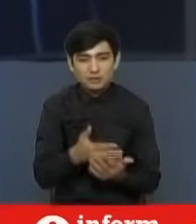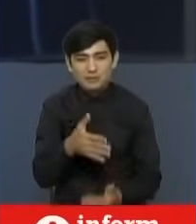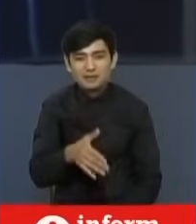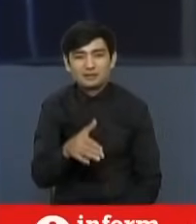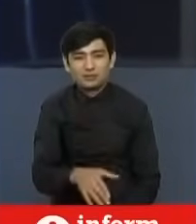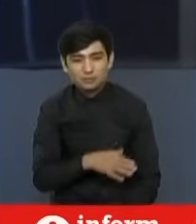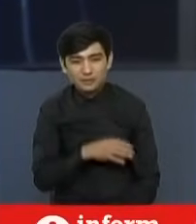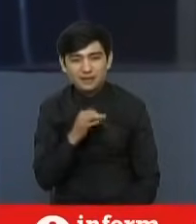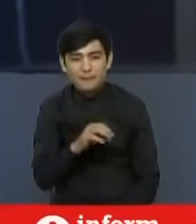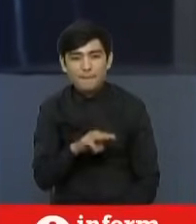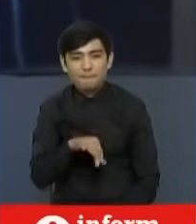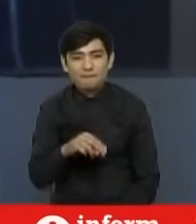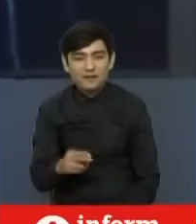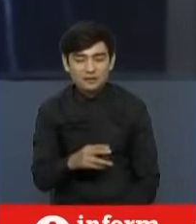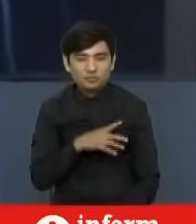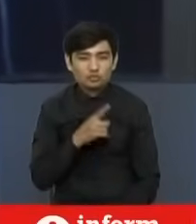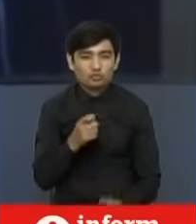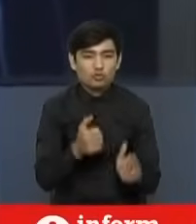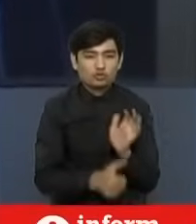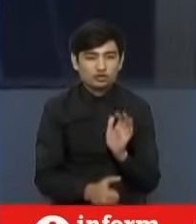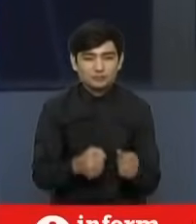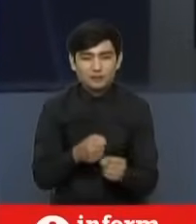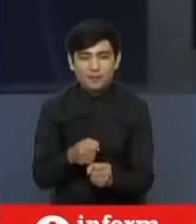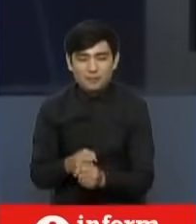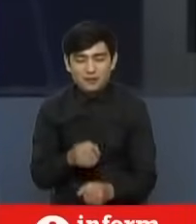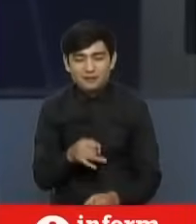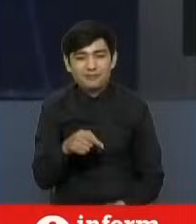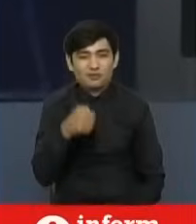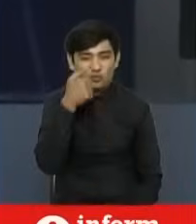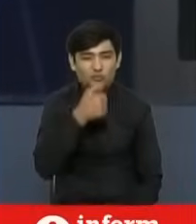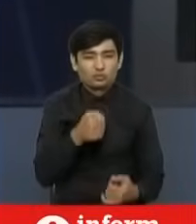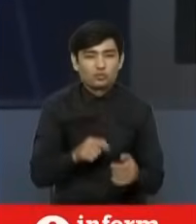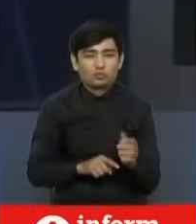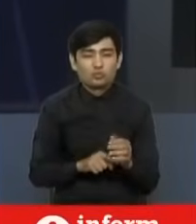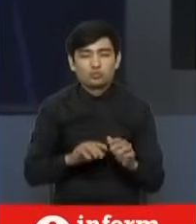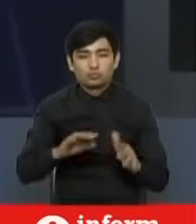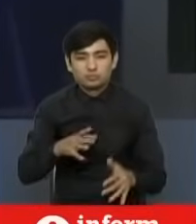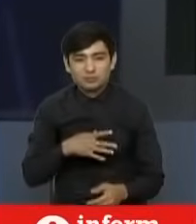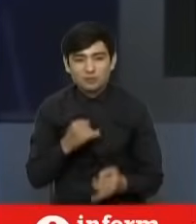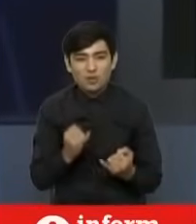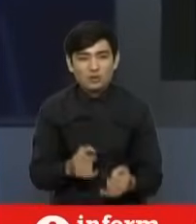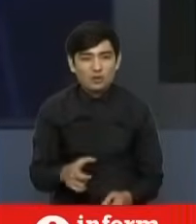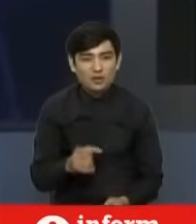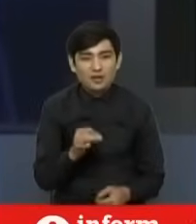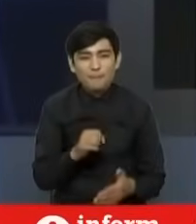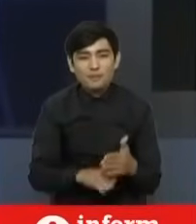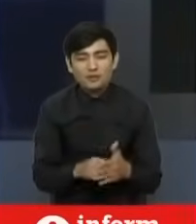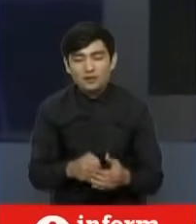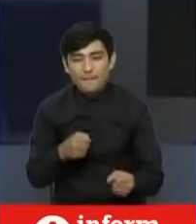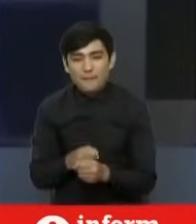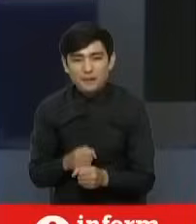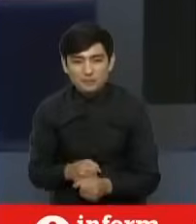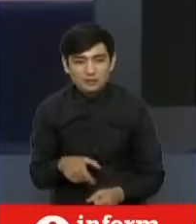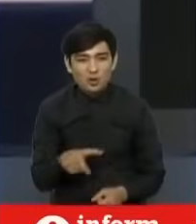По информации МВД, более 160 ДТП в этом году случились из-за плохих дорог. Как доказать, что причиной аварии стали дефекты на